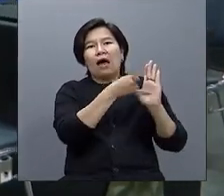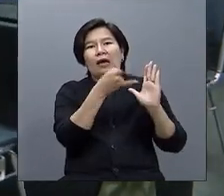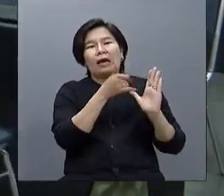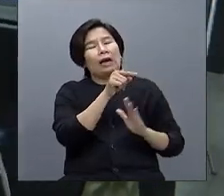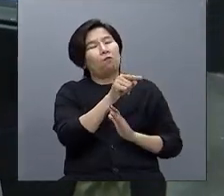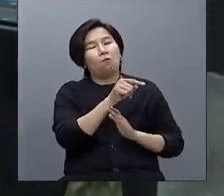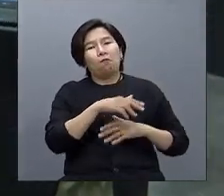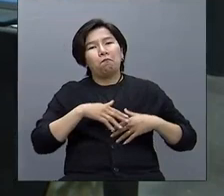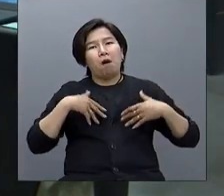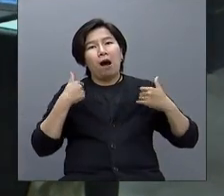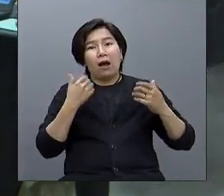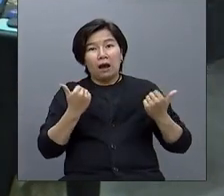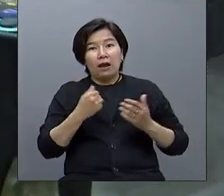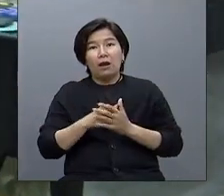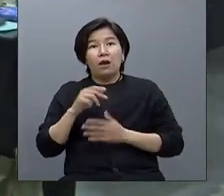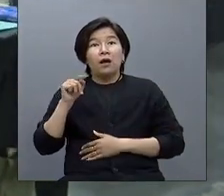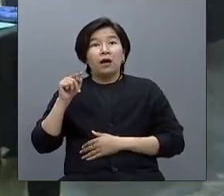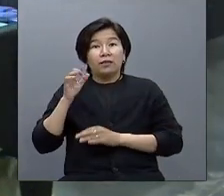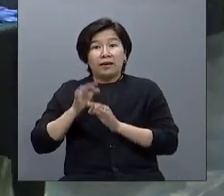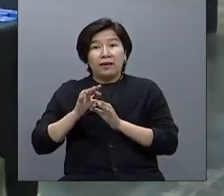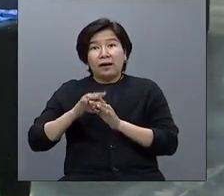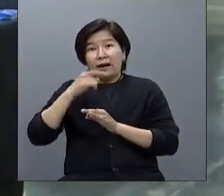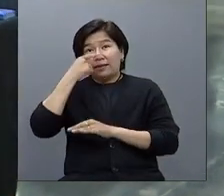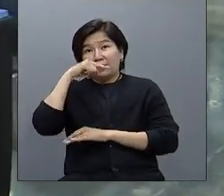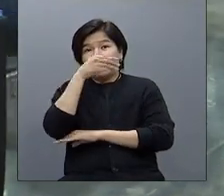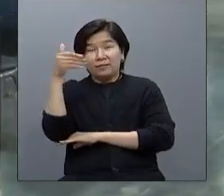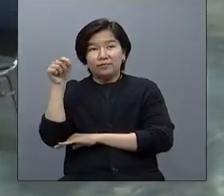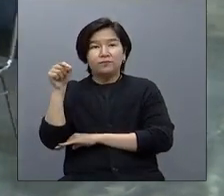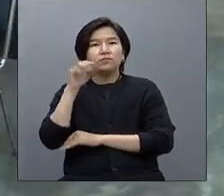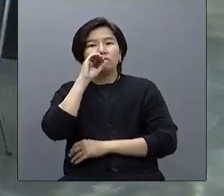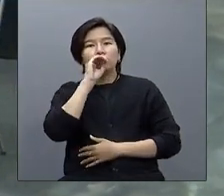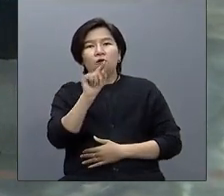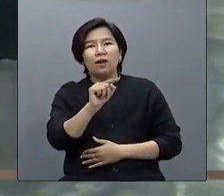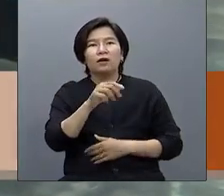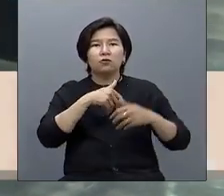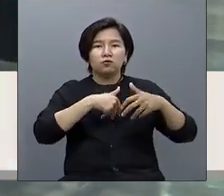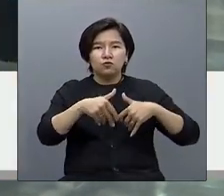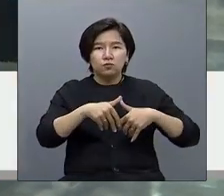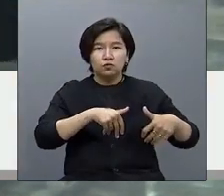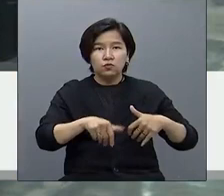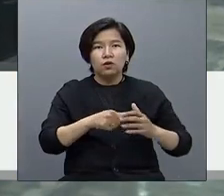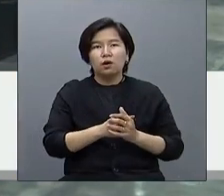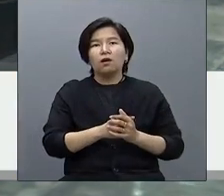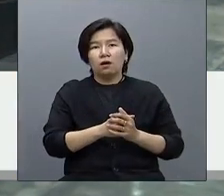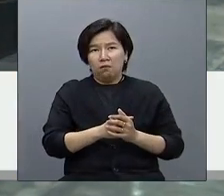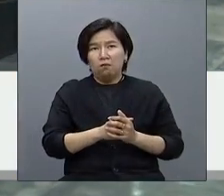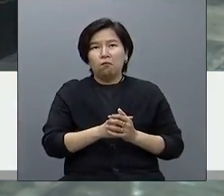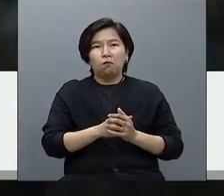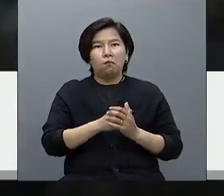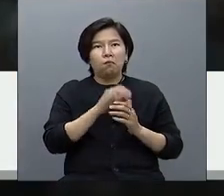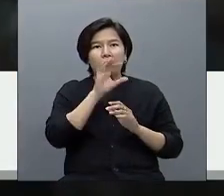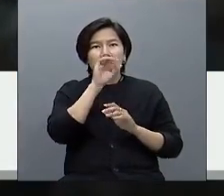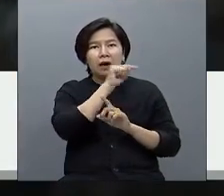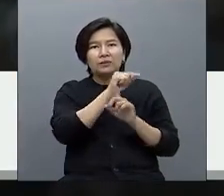ธนาคารแห่งประเทศไทยรายงานนะคะว่าเกือบครึ่งหนึ่งของครัวเรือนทั่วประเทศค่ะที่ขอรับความช่วยเหลือแก้หนี้มีหนี้นอกระบบเ